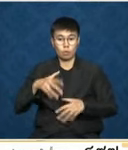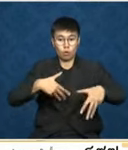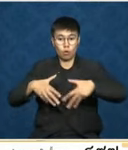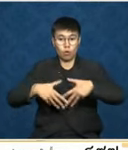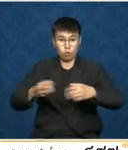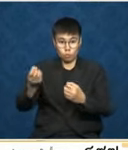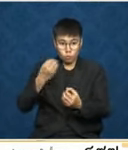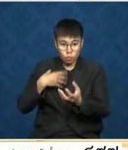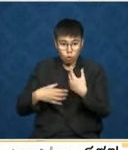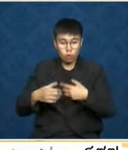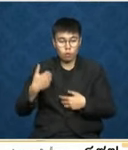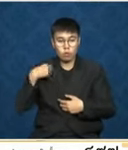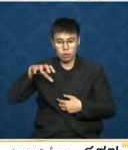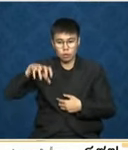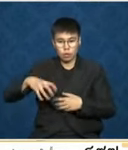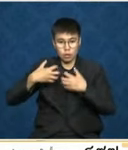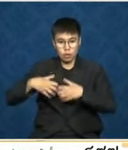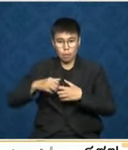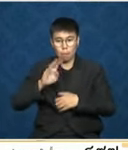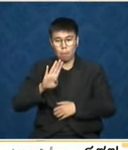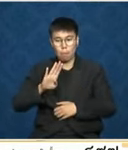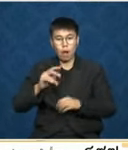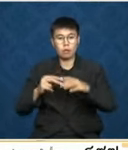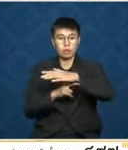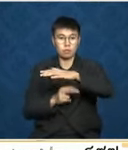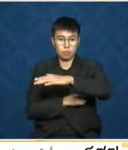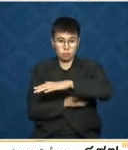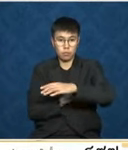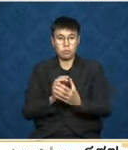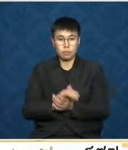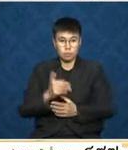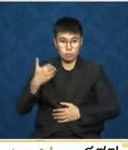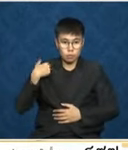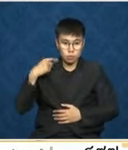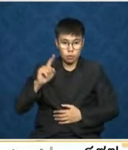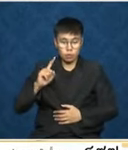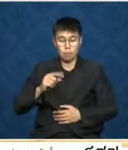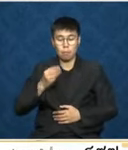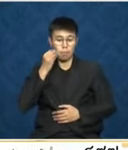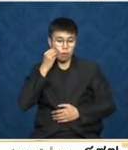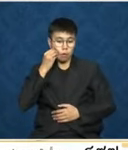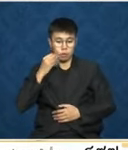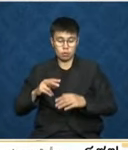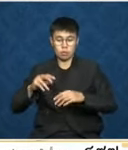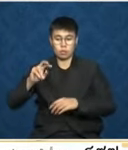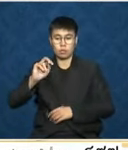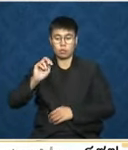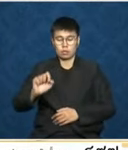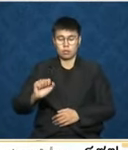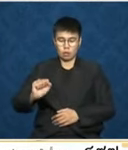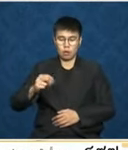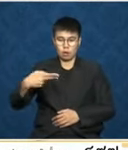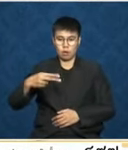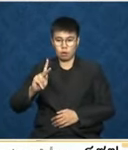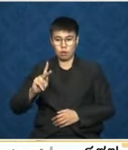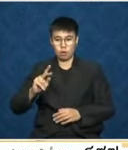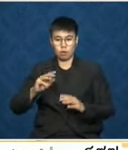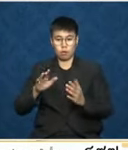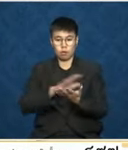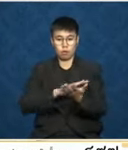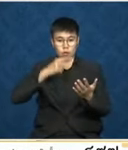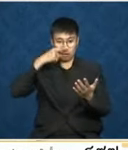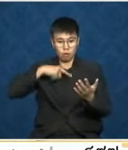อาศัยอยู่ในเขตนิคมสหกรณ์บางสะพานรวมถึงพี่น้องที่อาศัยอยู่ในพื้นที่นิคมสหกรณ์ทั่วประเทศได้รับ